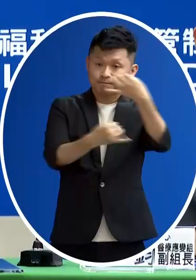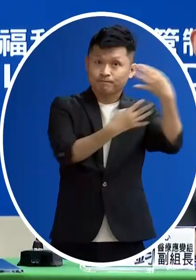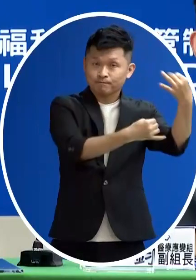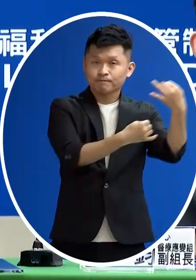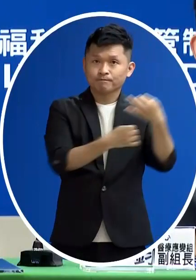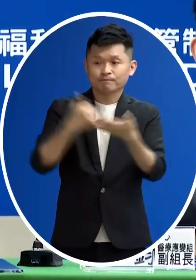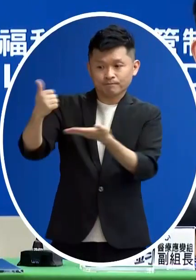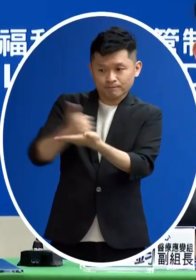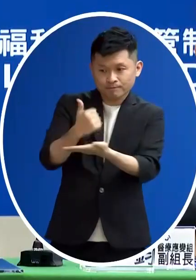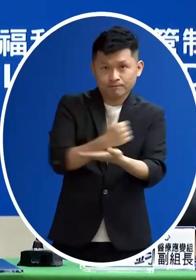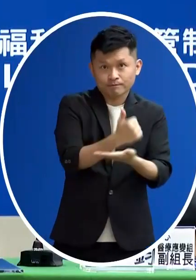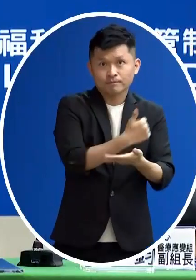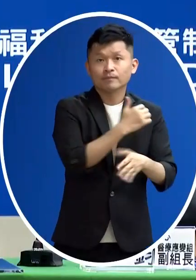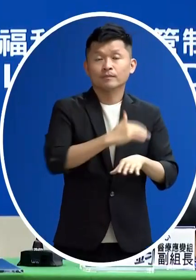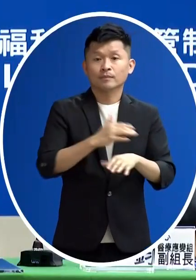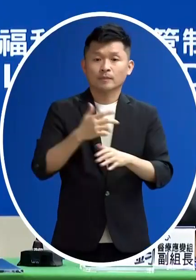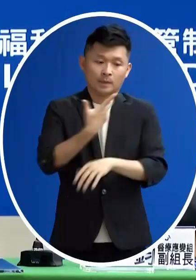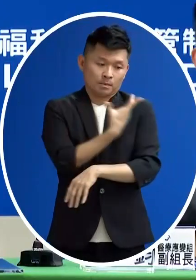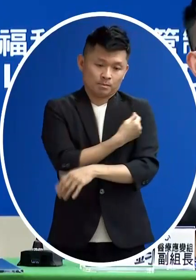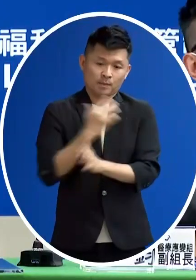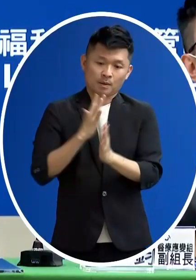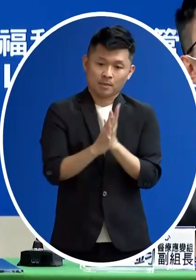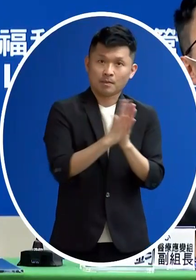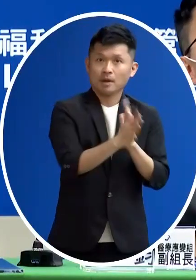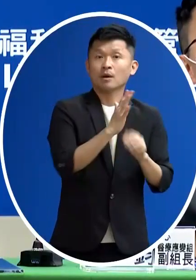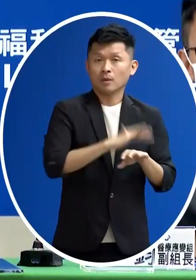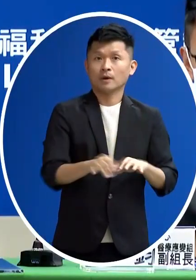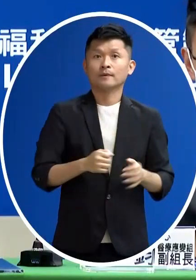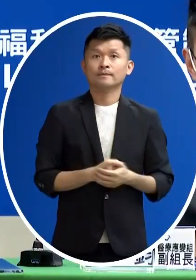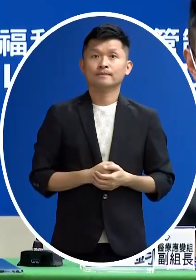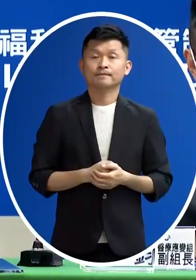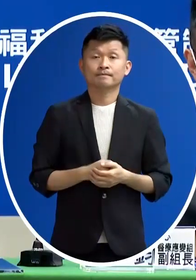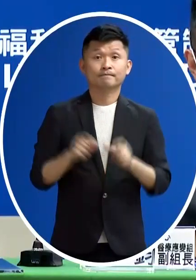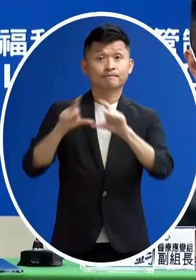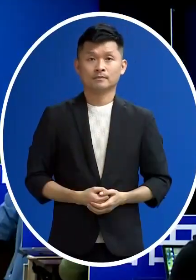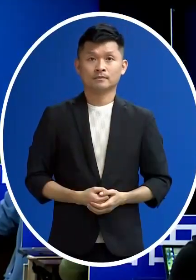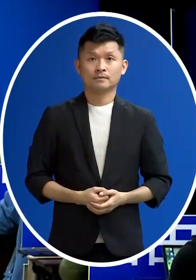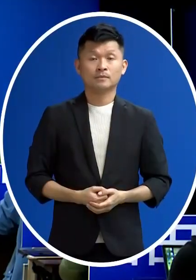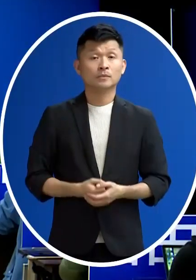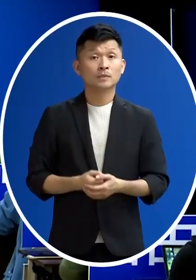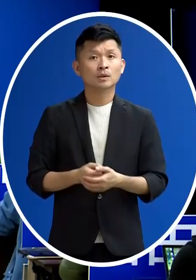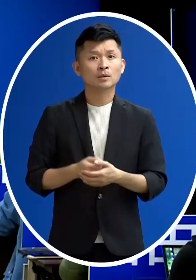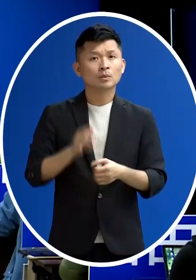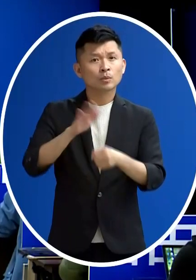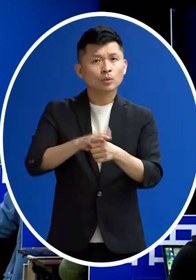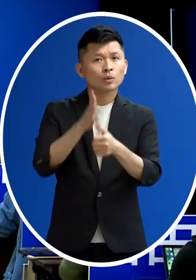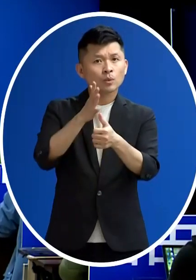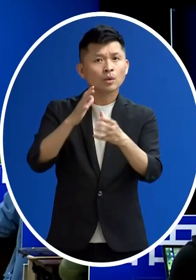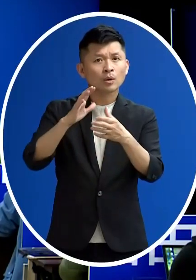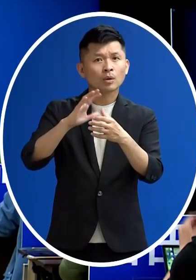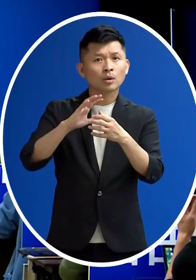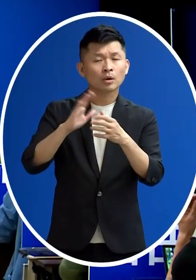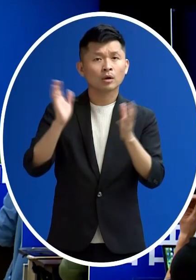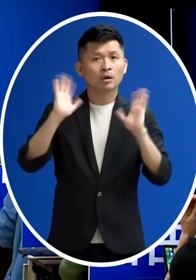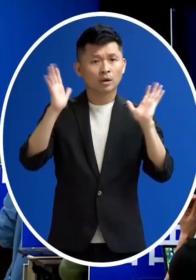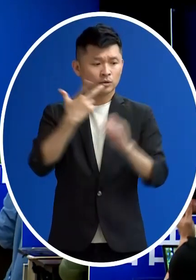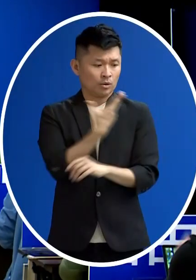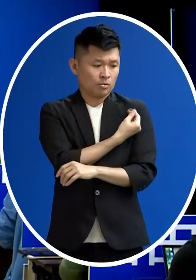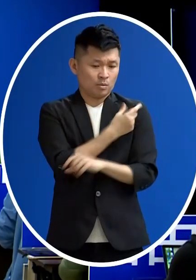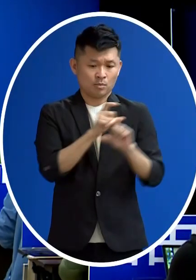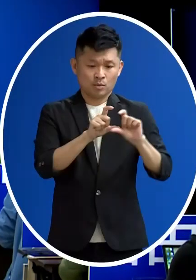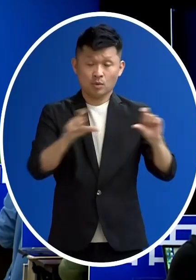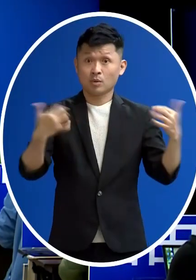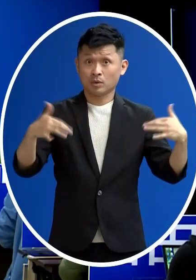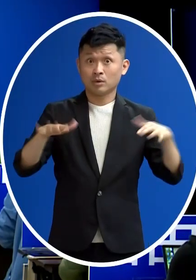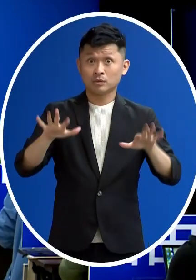时程来走，好。照他进货的时程来走。 补充一下刚刚环宇问的儿童疫苗问题，就是